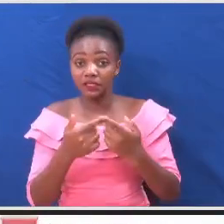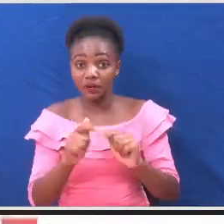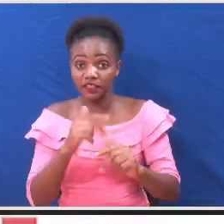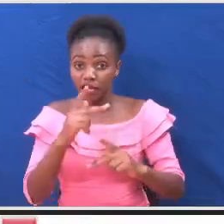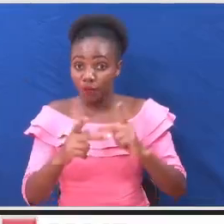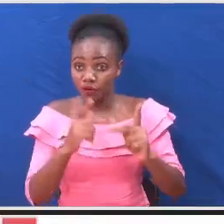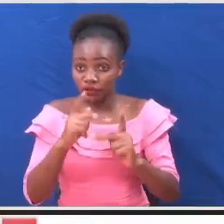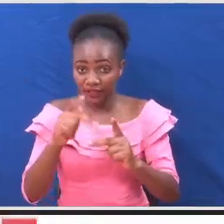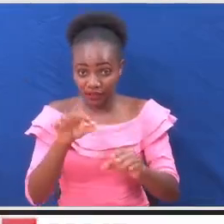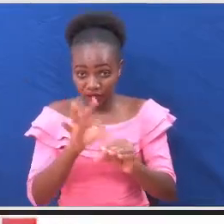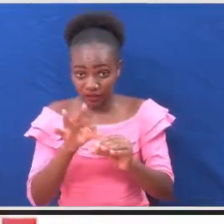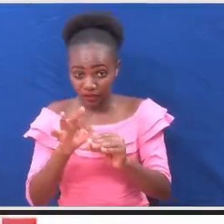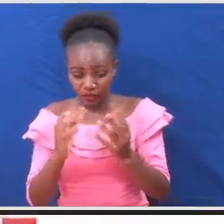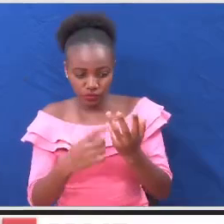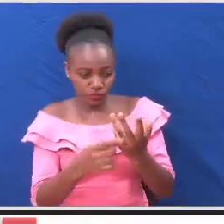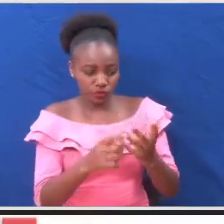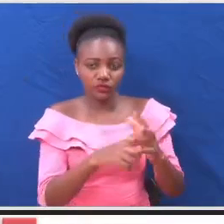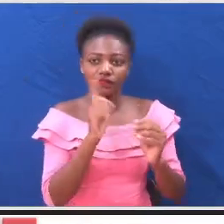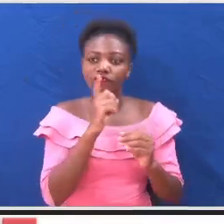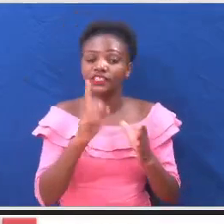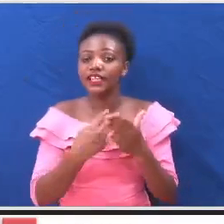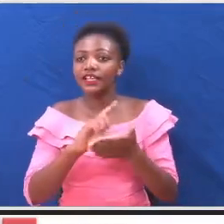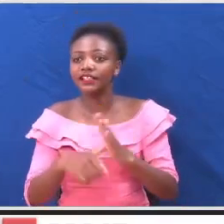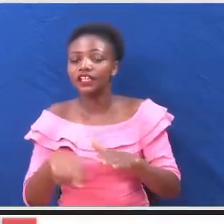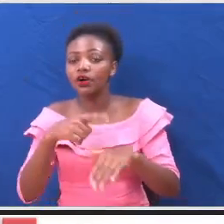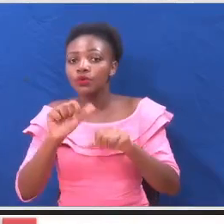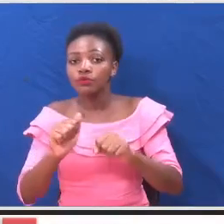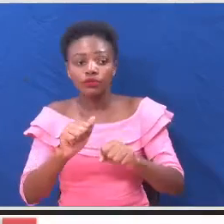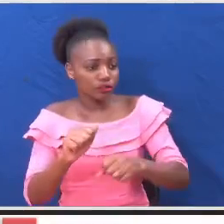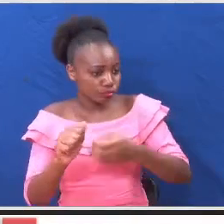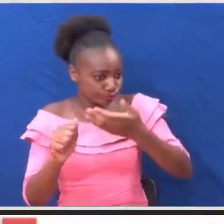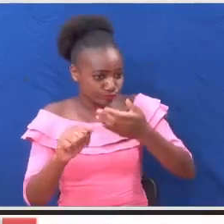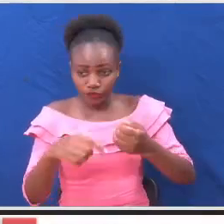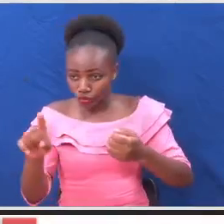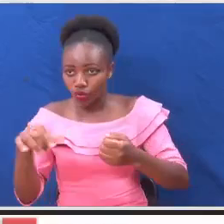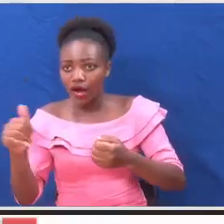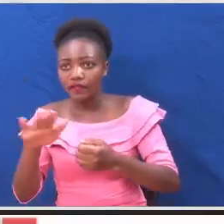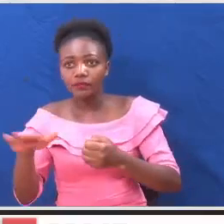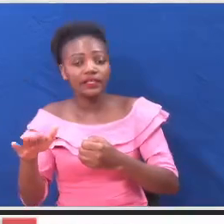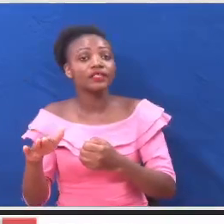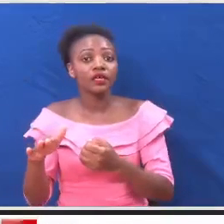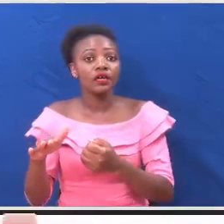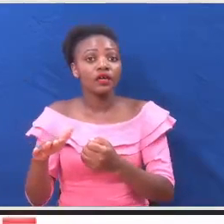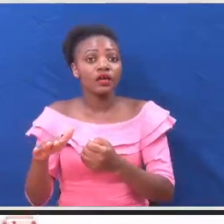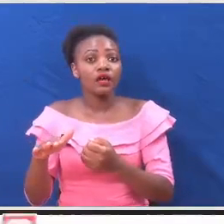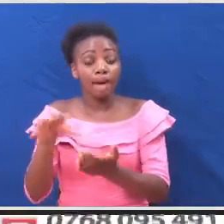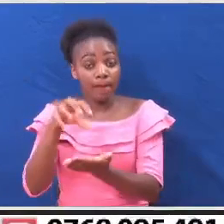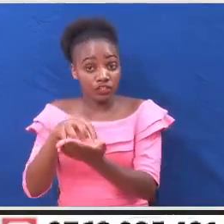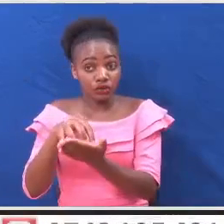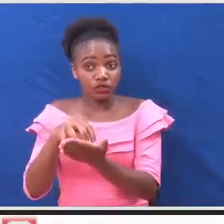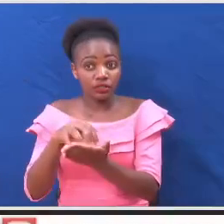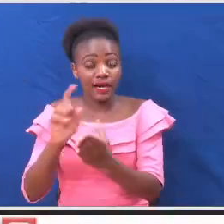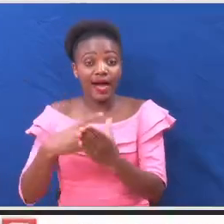wagombea wote na baada Ya hapa tutaelekea Moja kwa Moja katika ile shule ya Dr babla ambapo ndio kituo kikuu ambapo